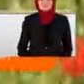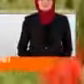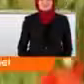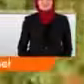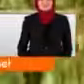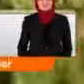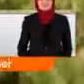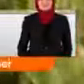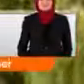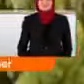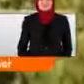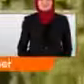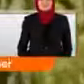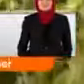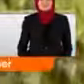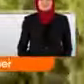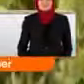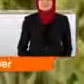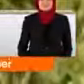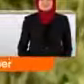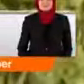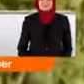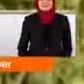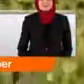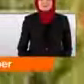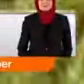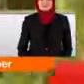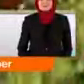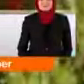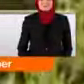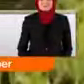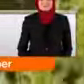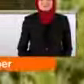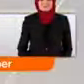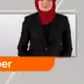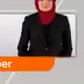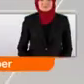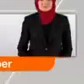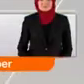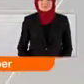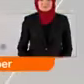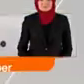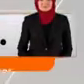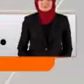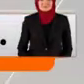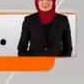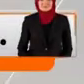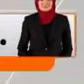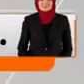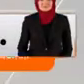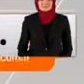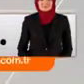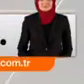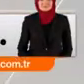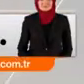kapı zili kazıda taraf o karaya çok